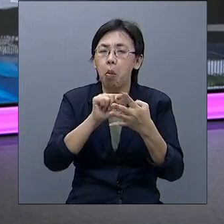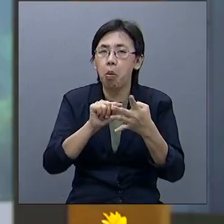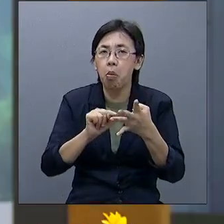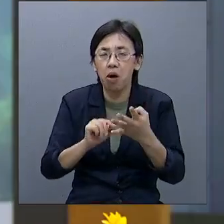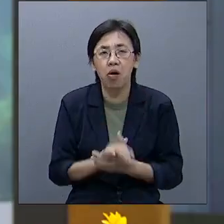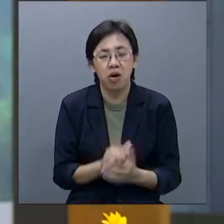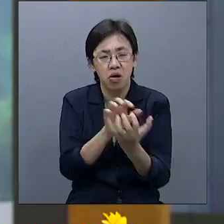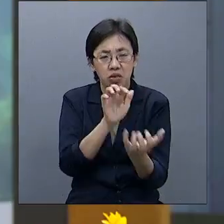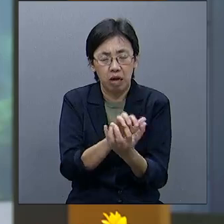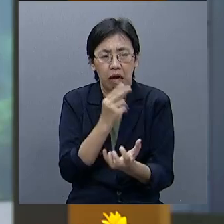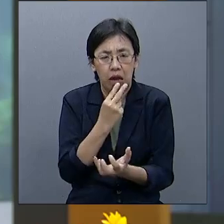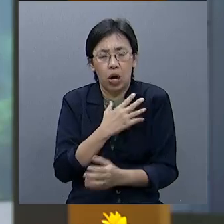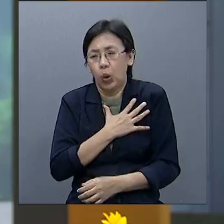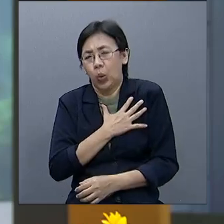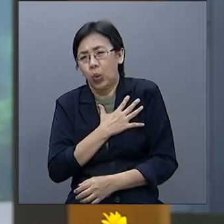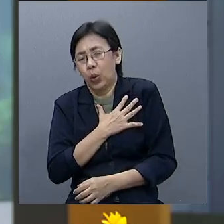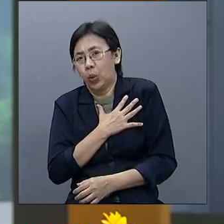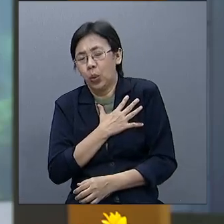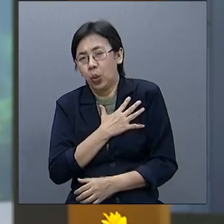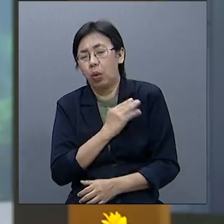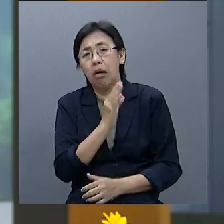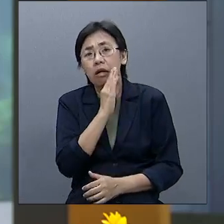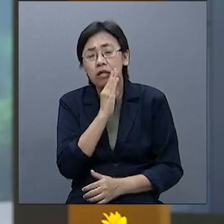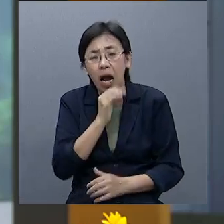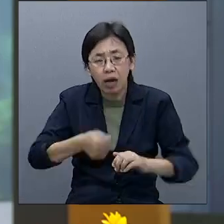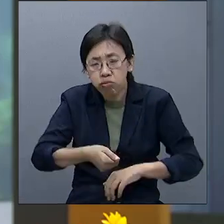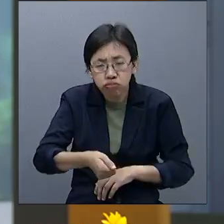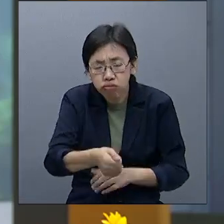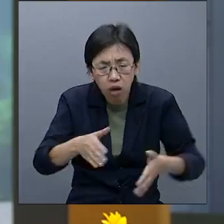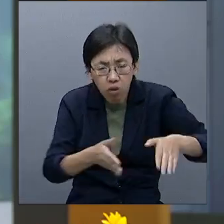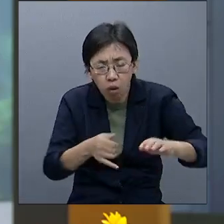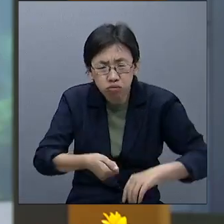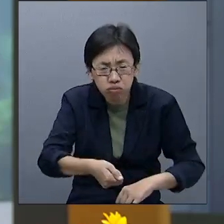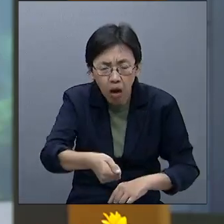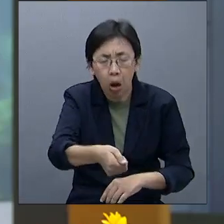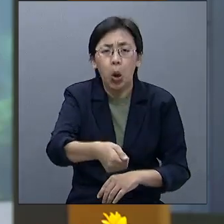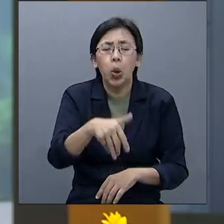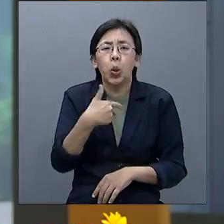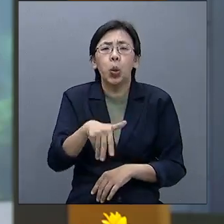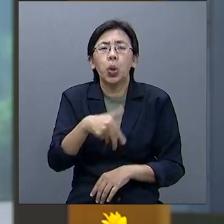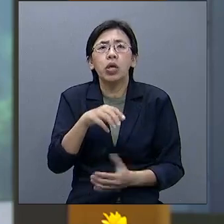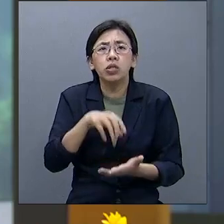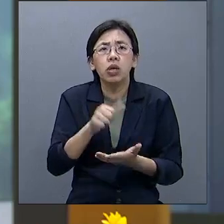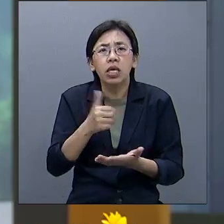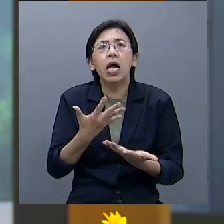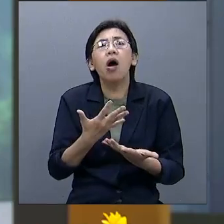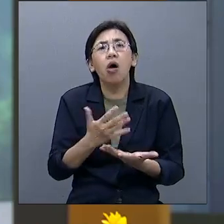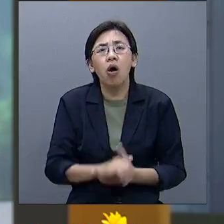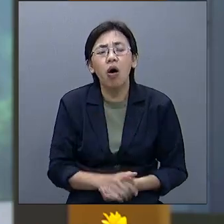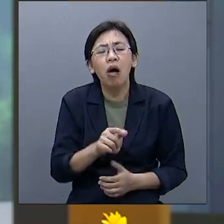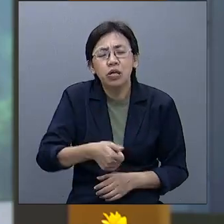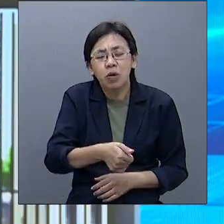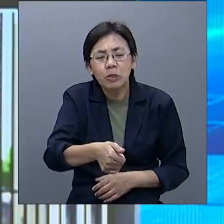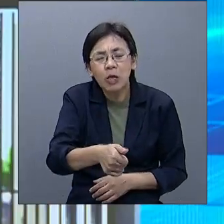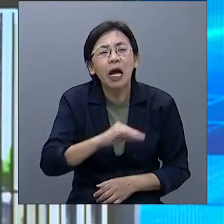ข้นี่คือหวาดเสียวจริงๆนะ จริง คือถ้าเกิดสมมติว่ามันเป็นหลุดไปที่อื่นเนี่ยน่าจะเรื่องใหญ ่ นะโชคดีสงสัยน้องคงยังอิ่มอยู่